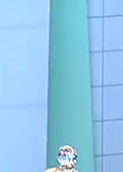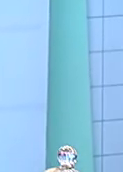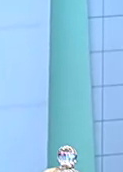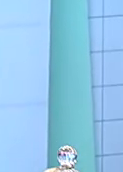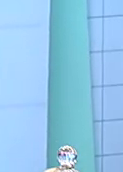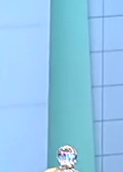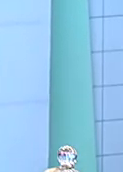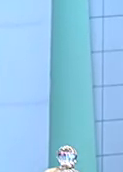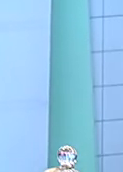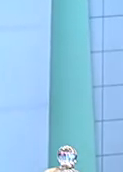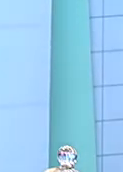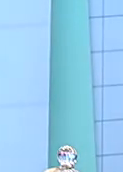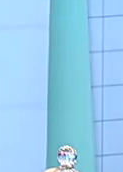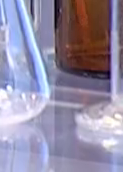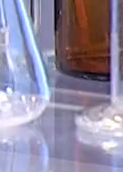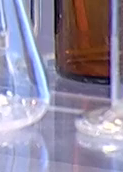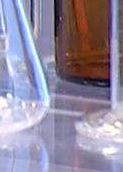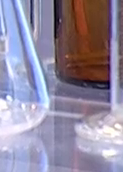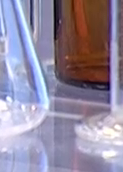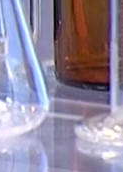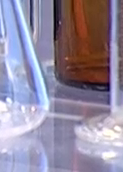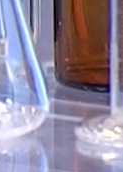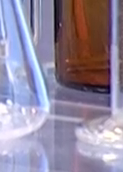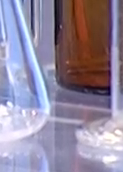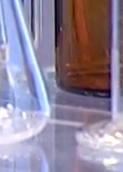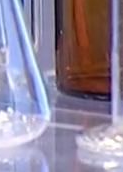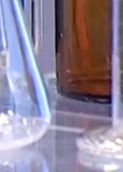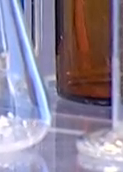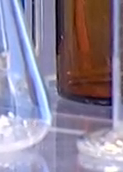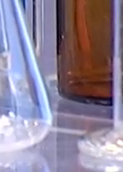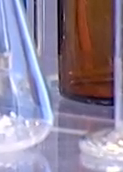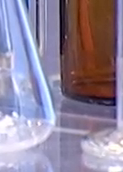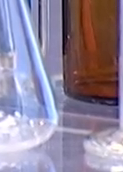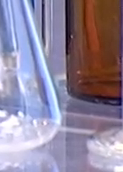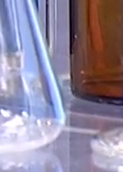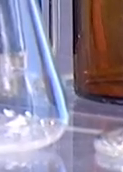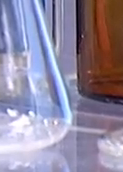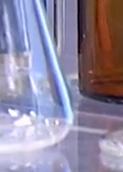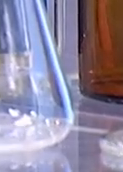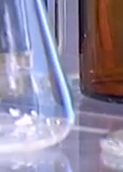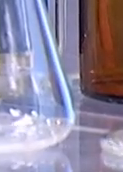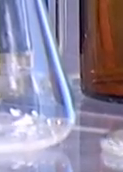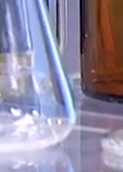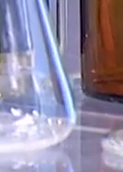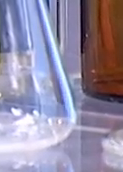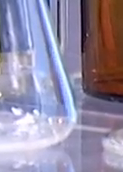kita akan tuangkan dia dalam dalam bike Oke cuma